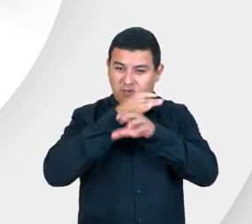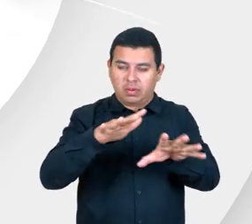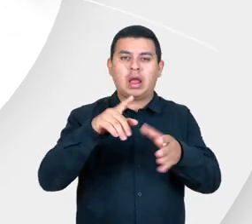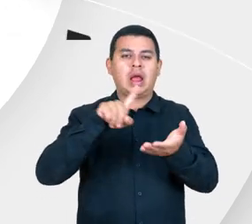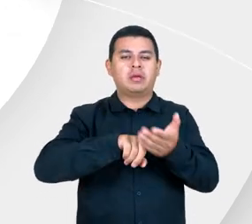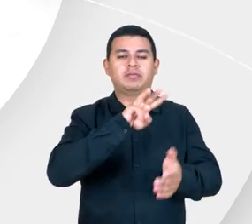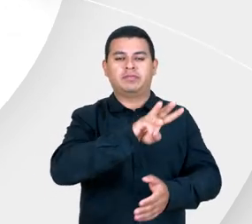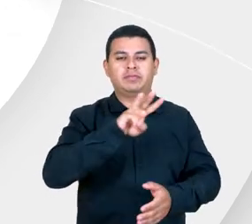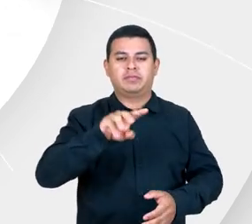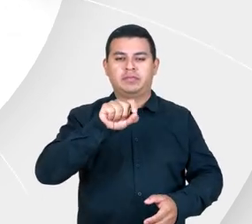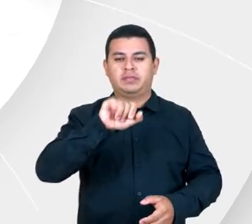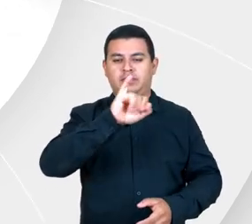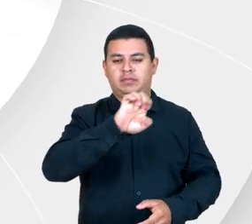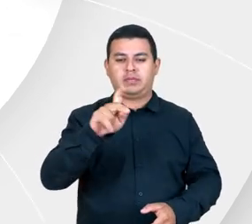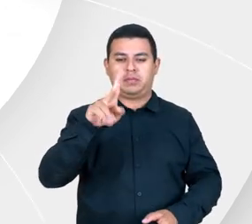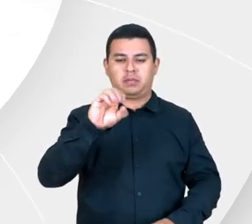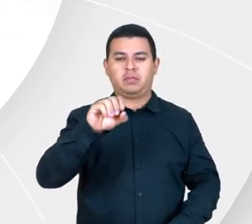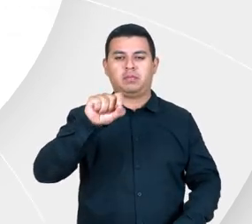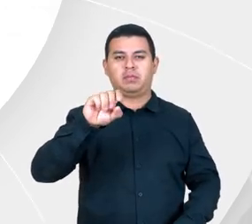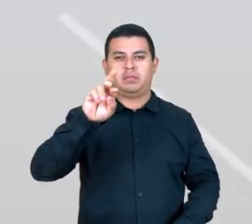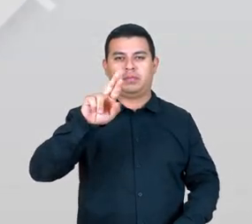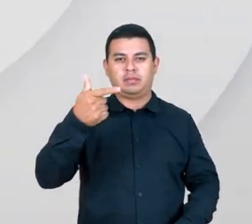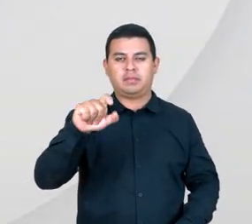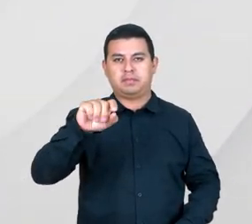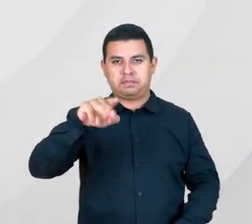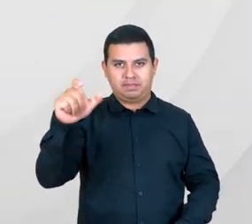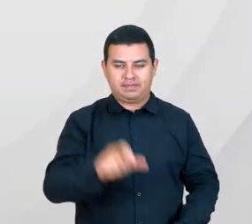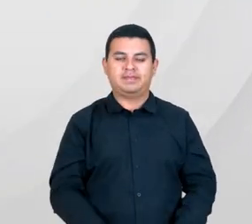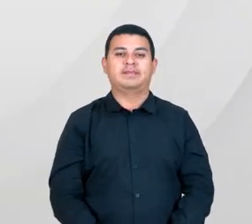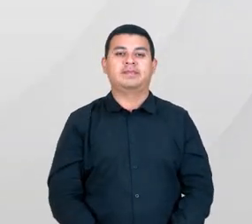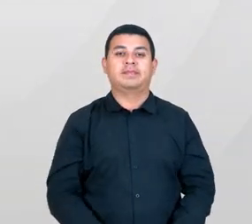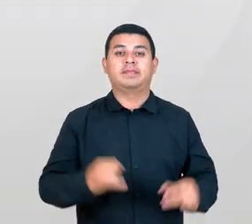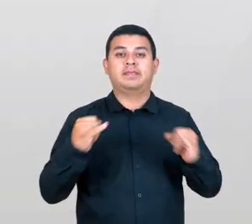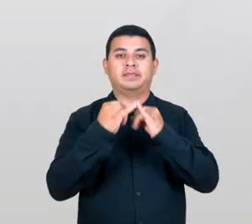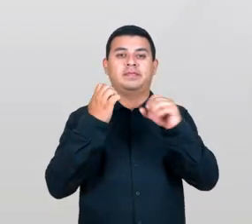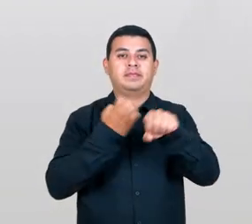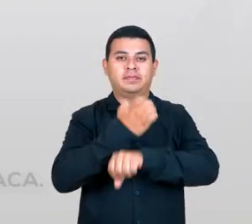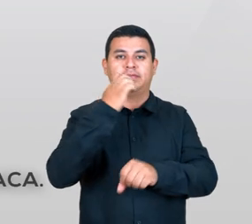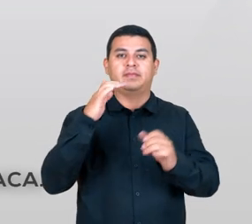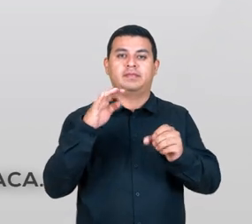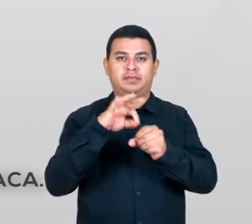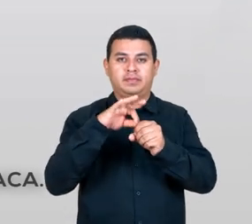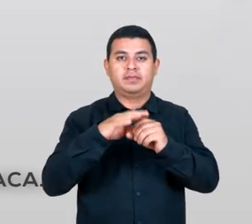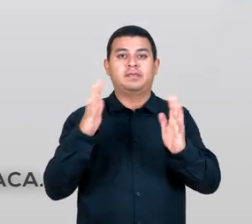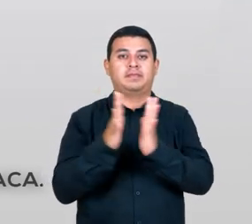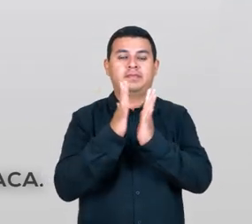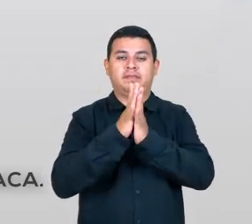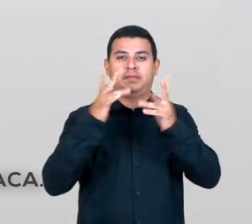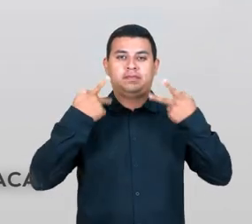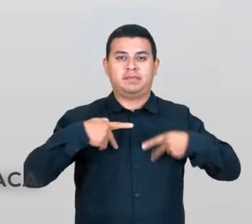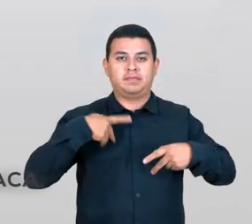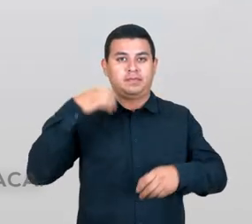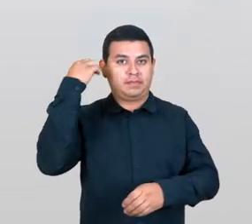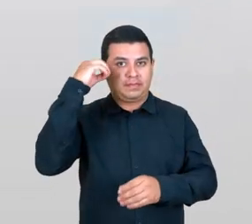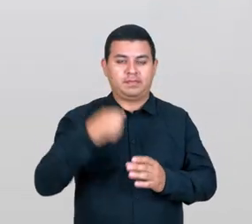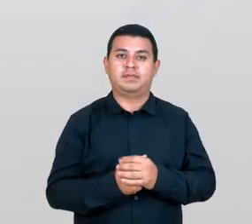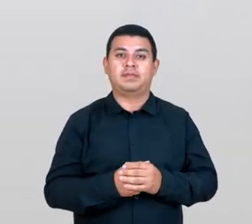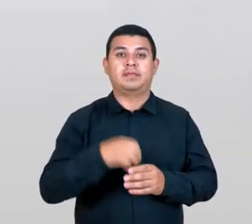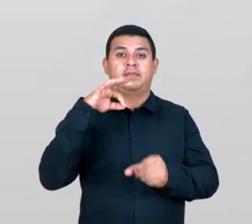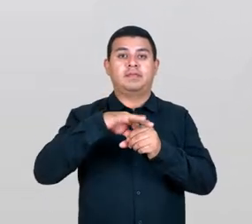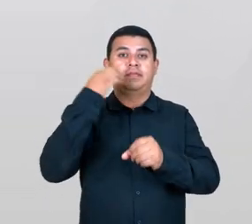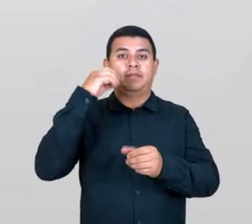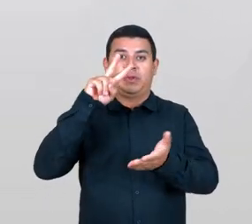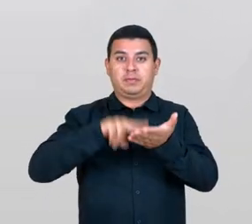www.yepco.org.me Instituto Estatal Electoral y de Participación Ciudadana de Oaxaca.